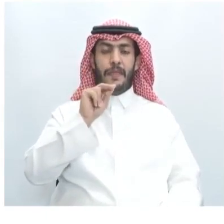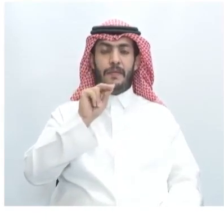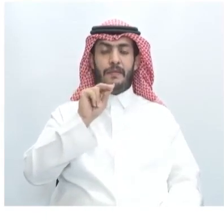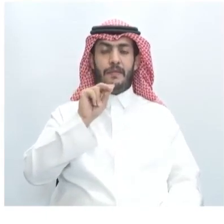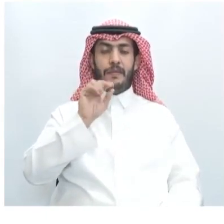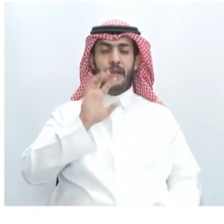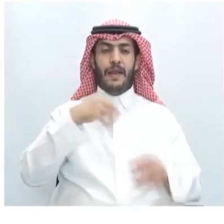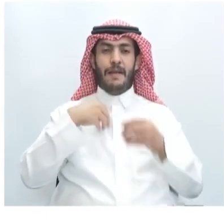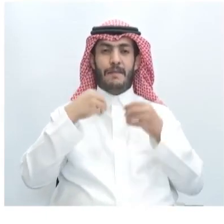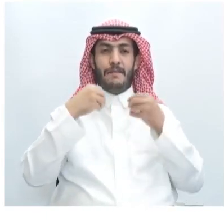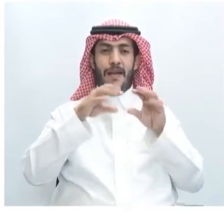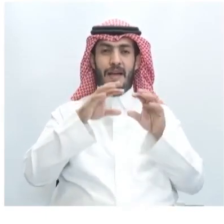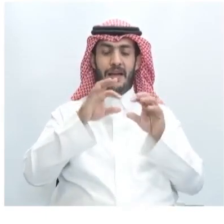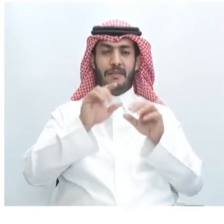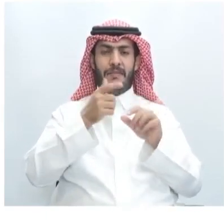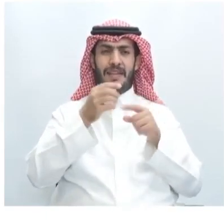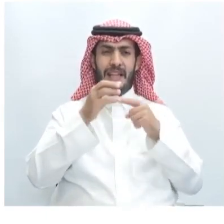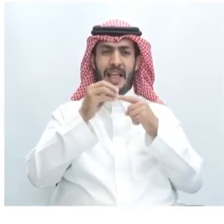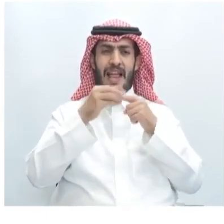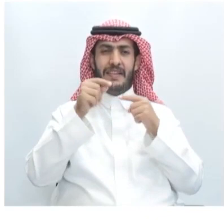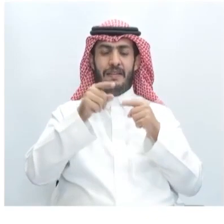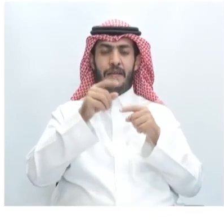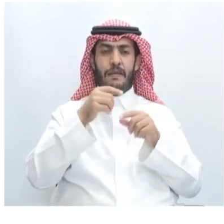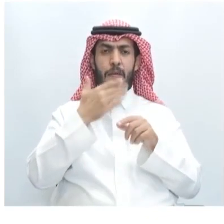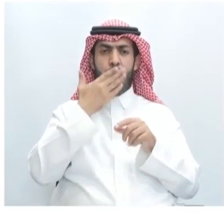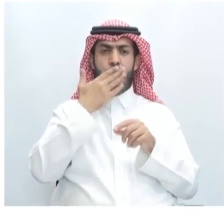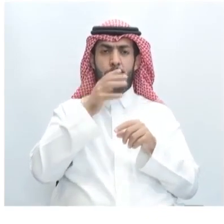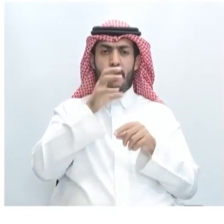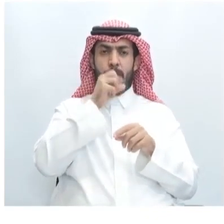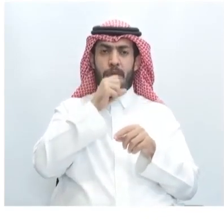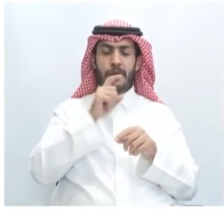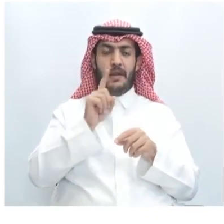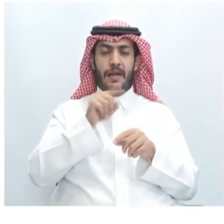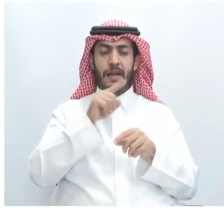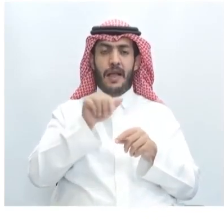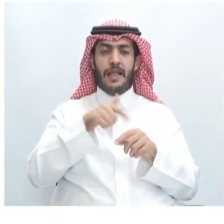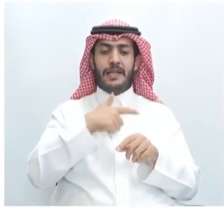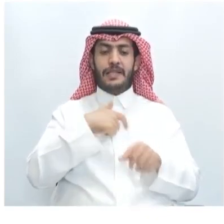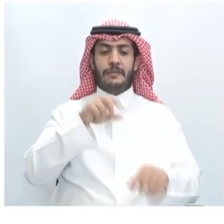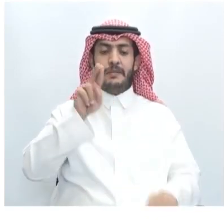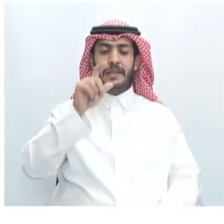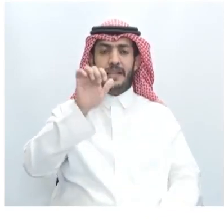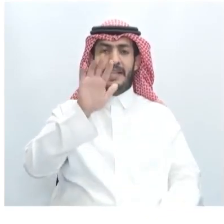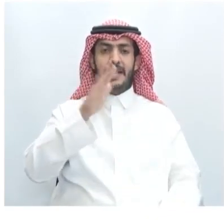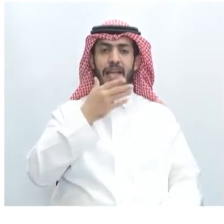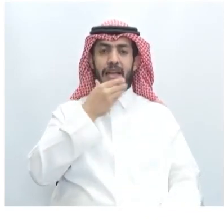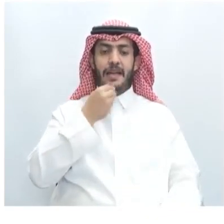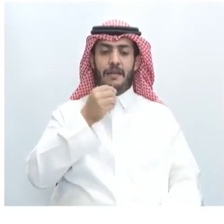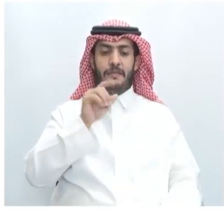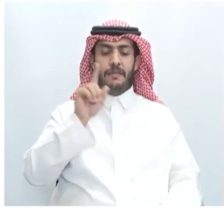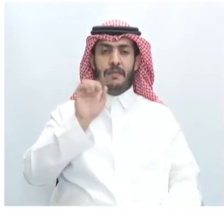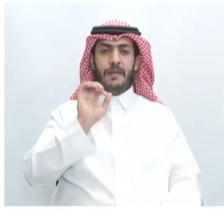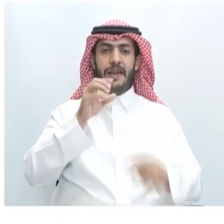المبيع هذا فيه عيب فلا تبينه لاخيك هذا من التدليس هذا من